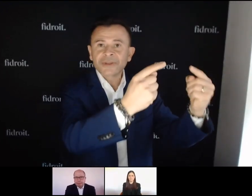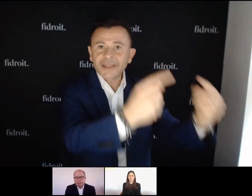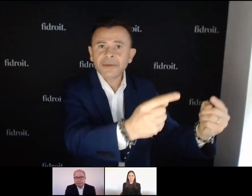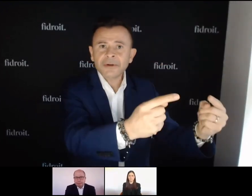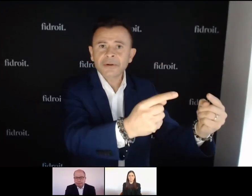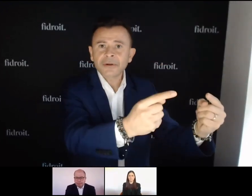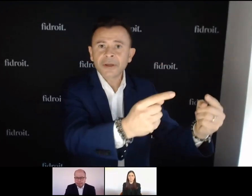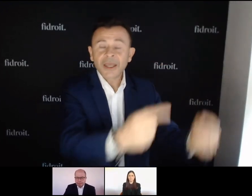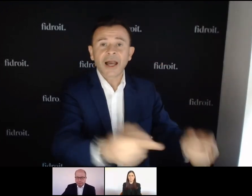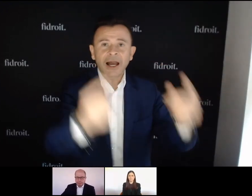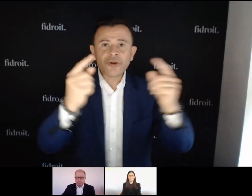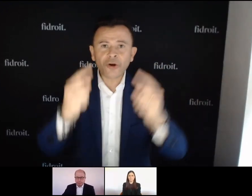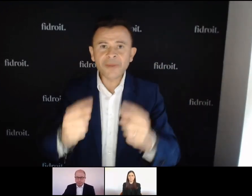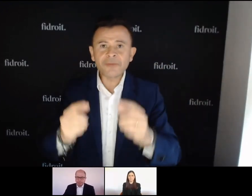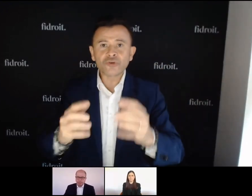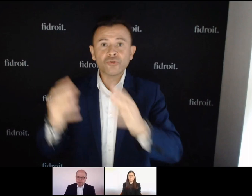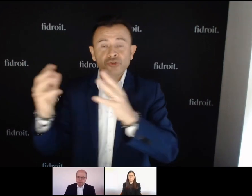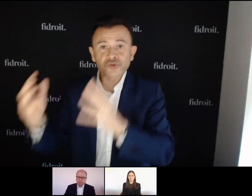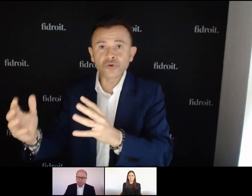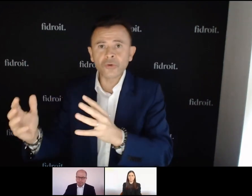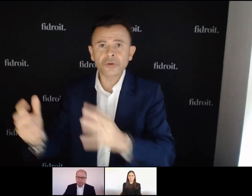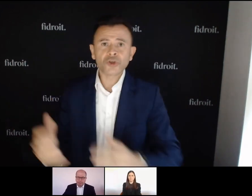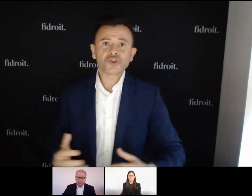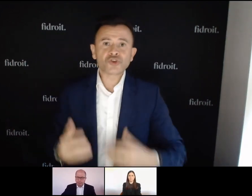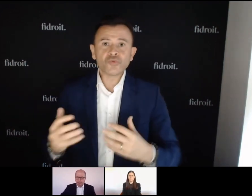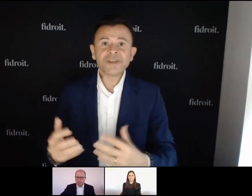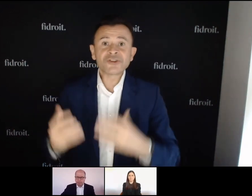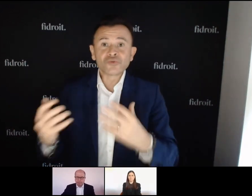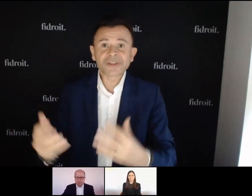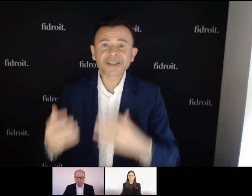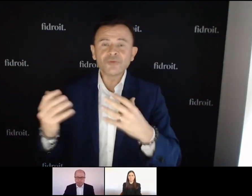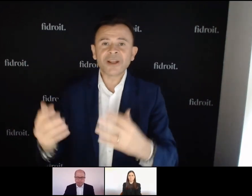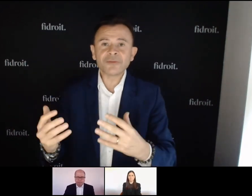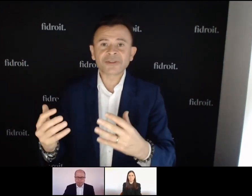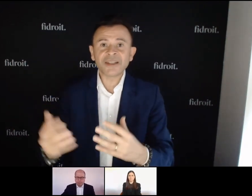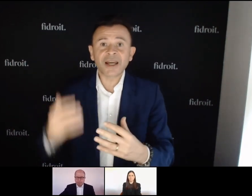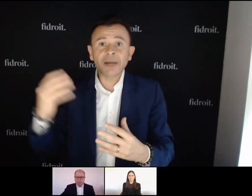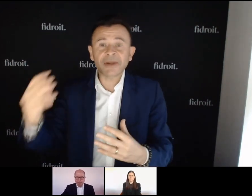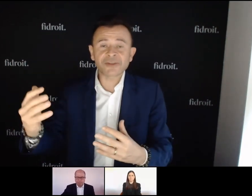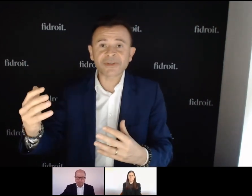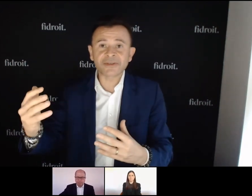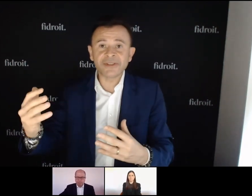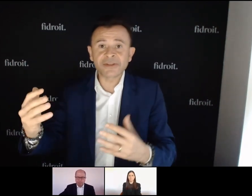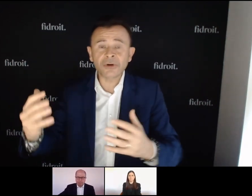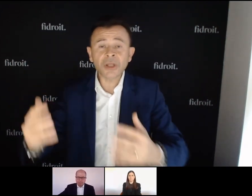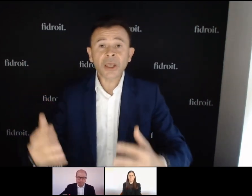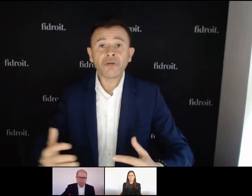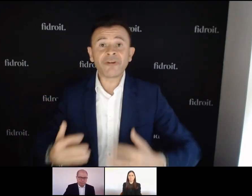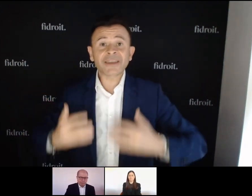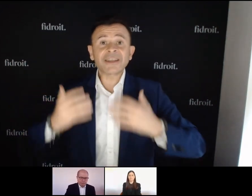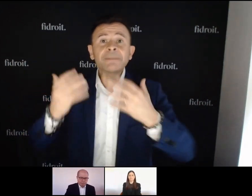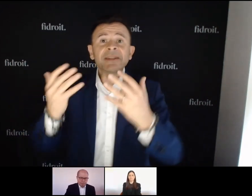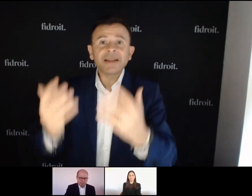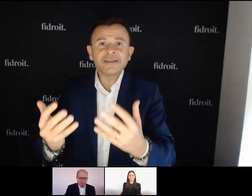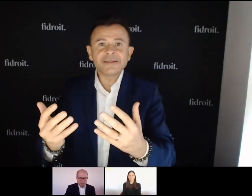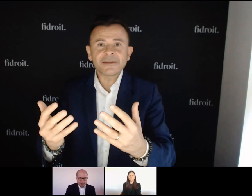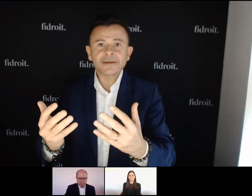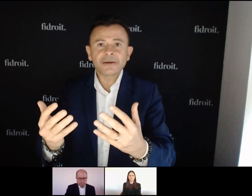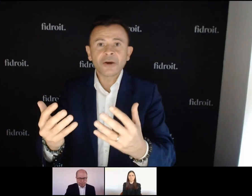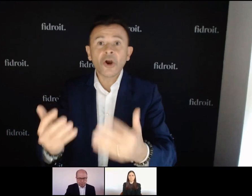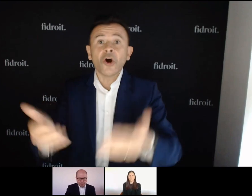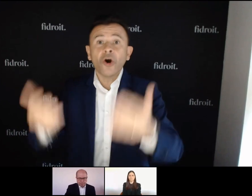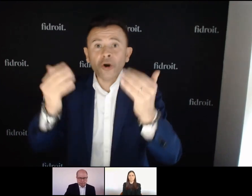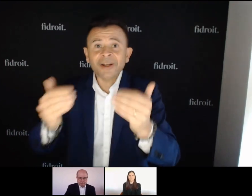décès au terme, alors même que le second, celui souscrit ou alimenté après 70 ans, va